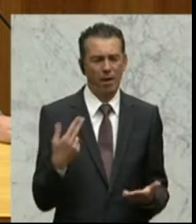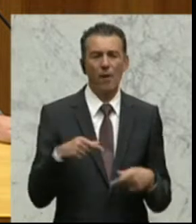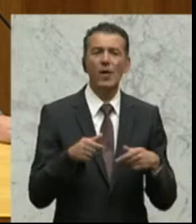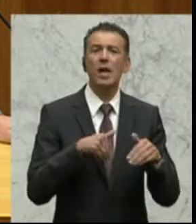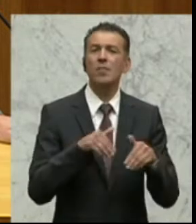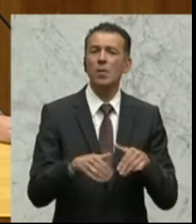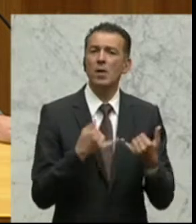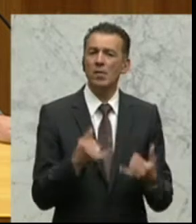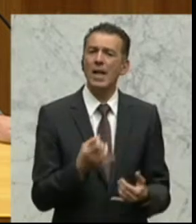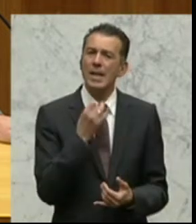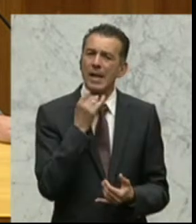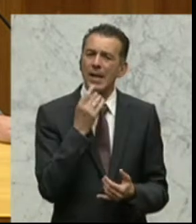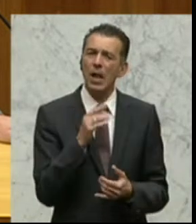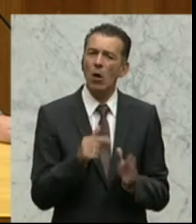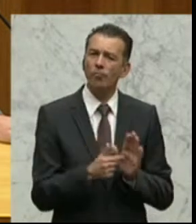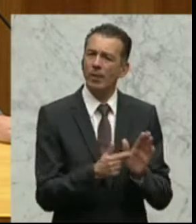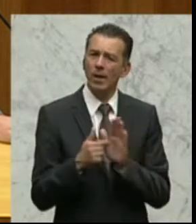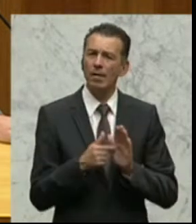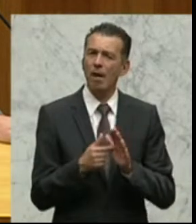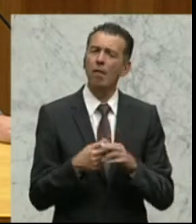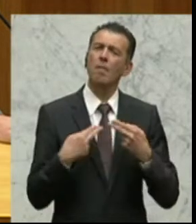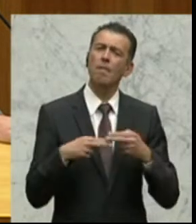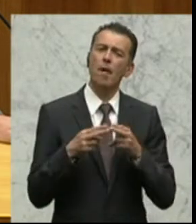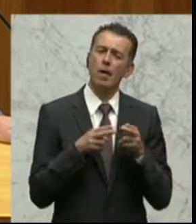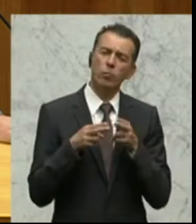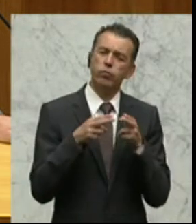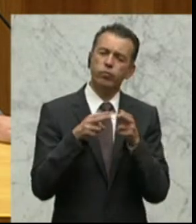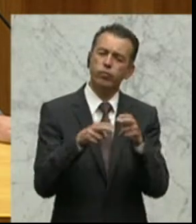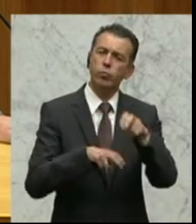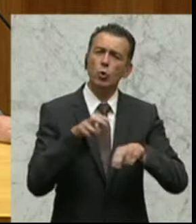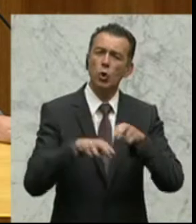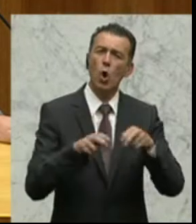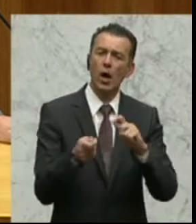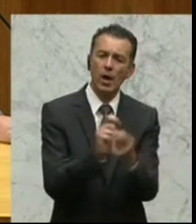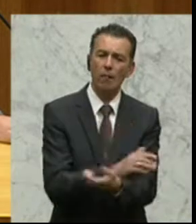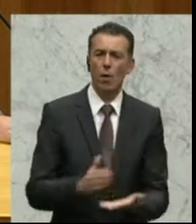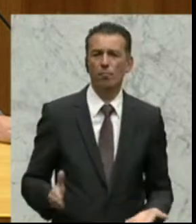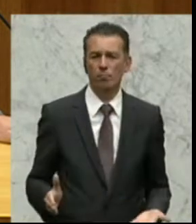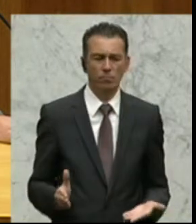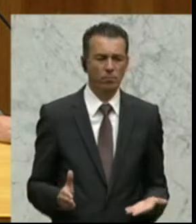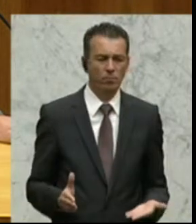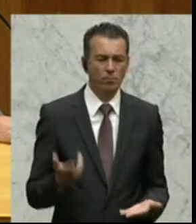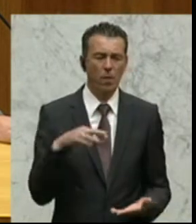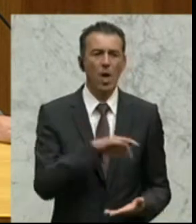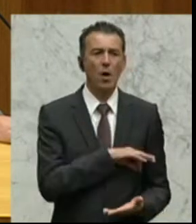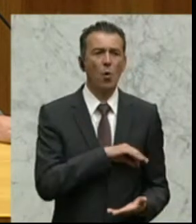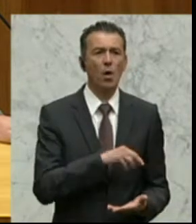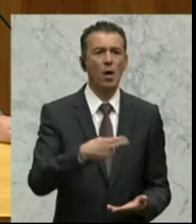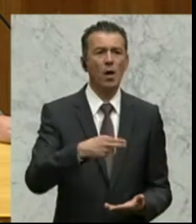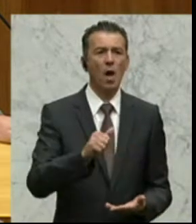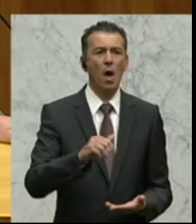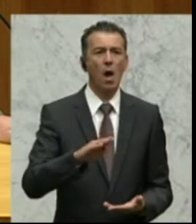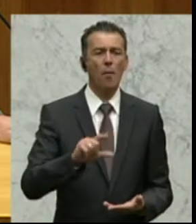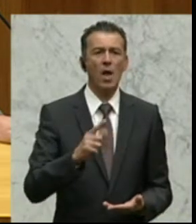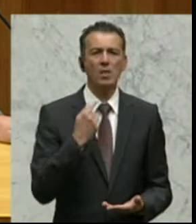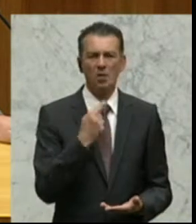genau skizziert, wie der weitere Fahrplan für eine Steuerreform aussehen wird. Und das, was der Herr Kollege Hable gesagt hat, es soll